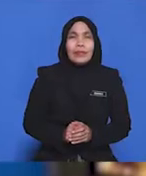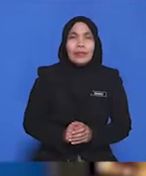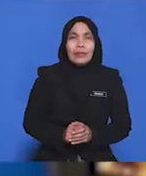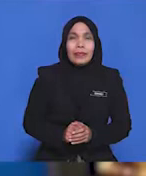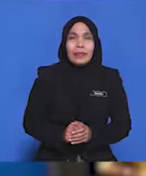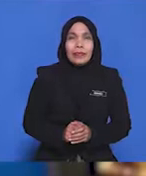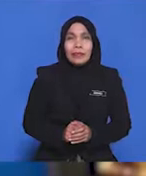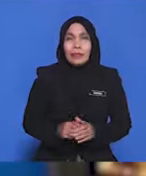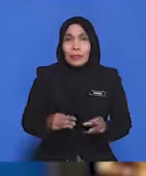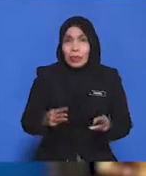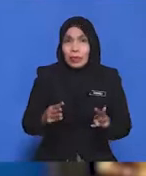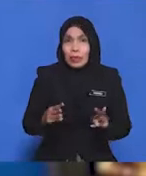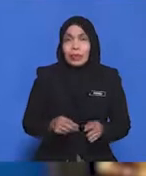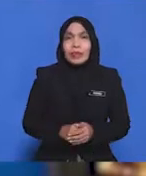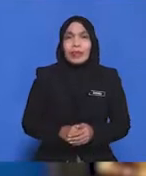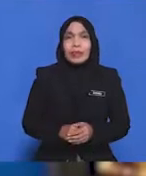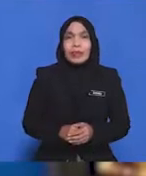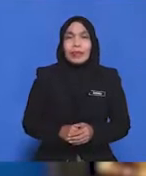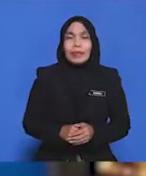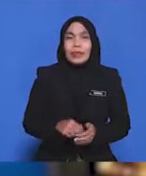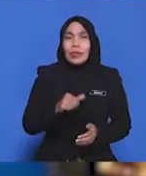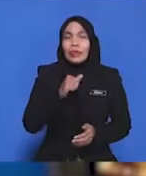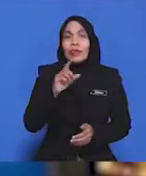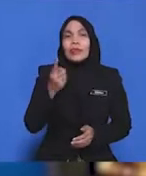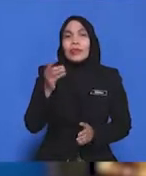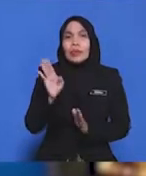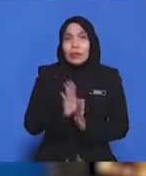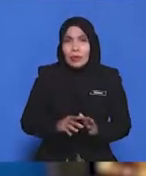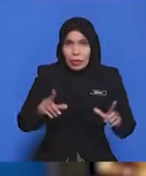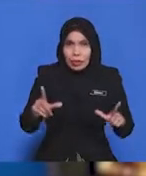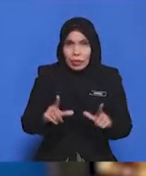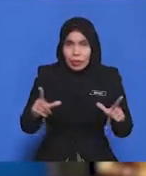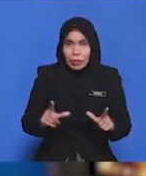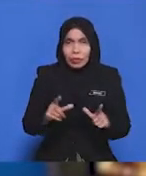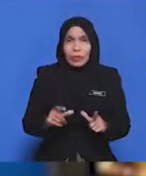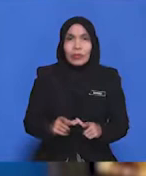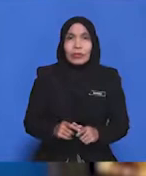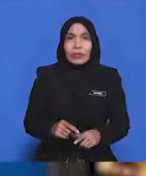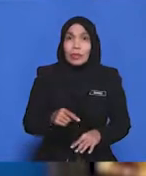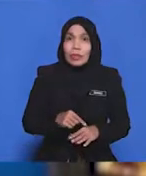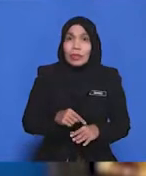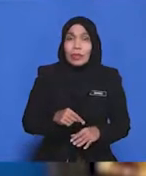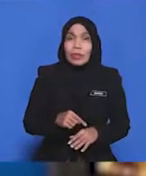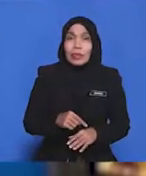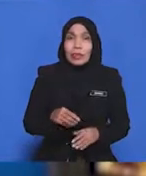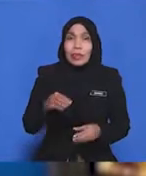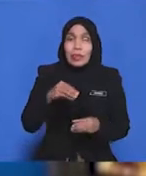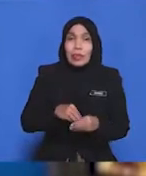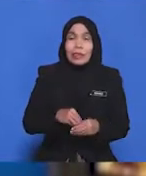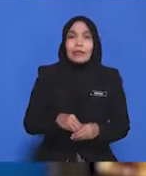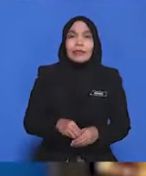Perwatakan sedemikian bukan sahaja berlaku di dalam institusi sukan berkenaan, malahan